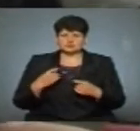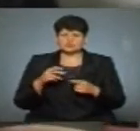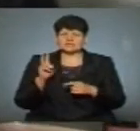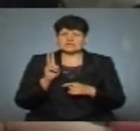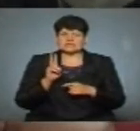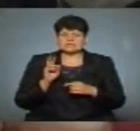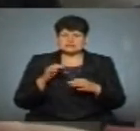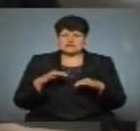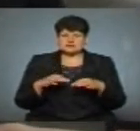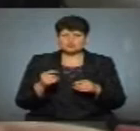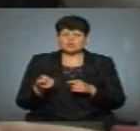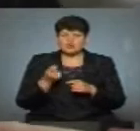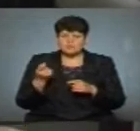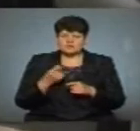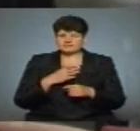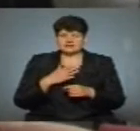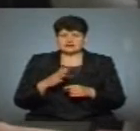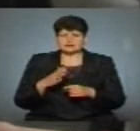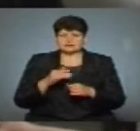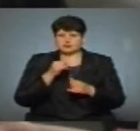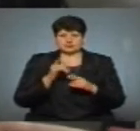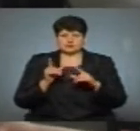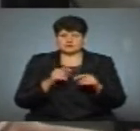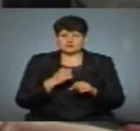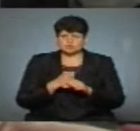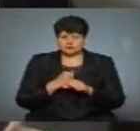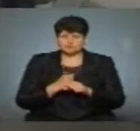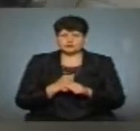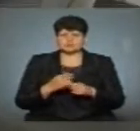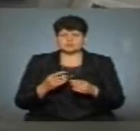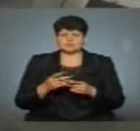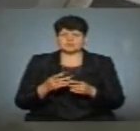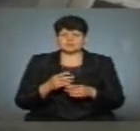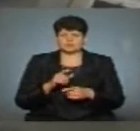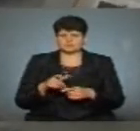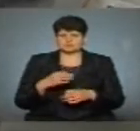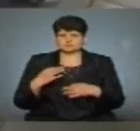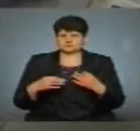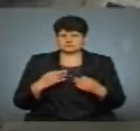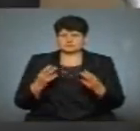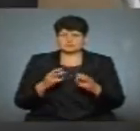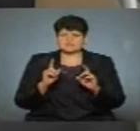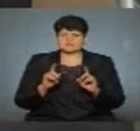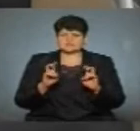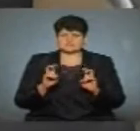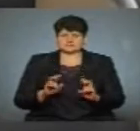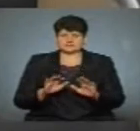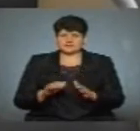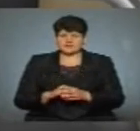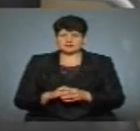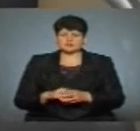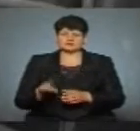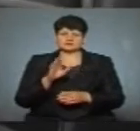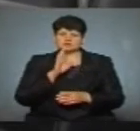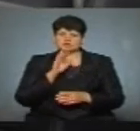на роботу. І були люди, які не задоволені тим, що потрібно тільки сидіти. Тернополянка Валентина Цибрій їде до дочки в